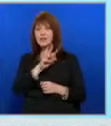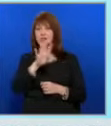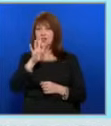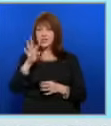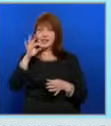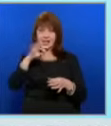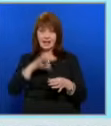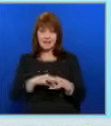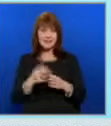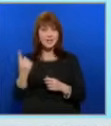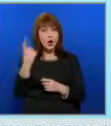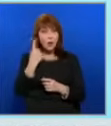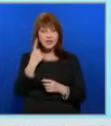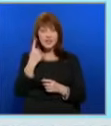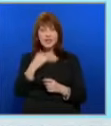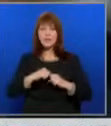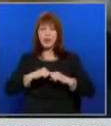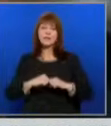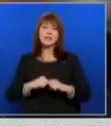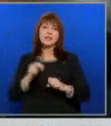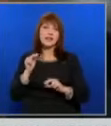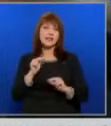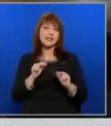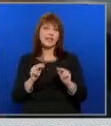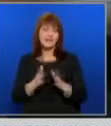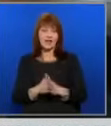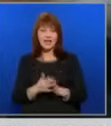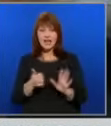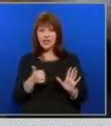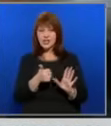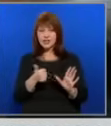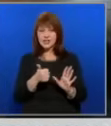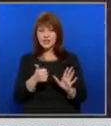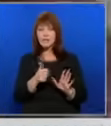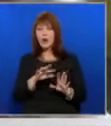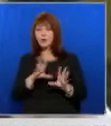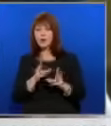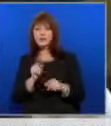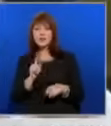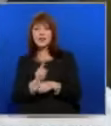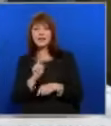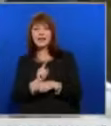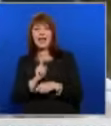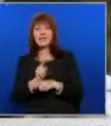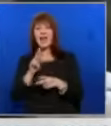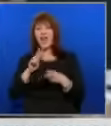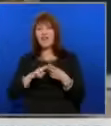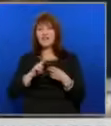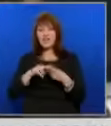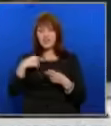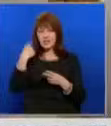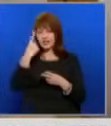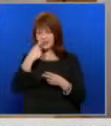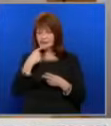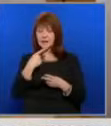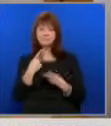гласа за още един общински съветник. Шестима от 11-те вещи лица, които трябваше да проверят резултатите, изненадващо казаха